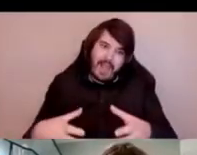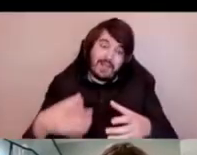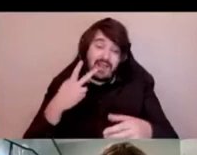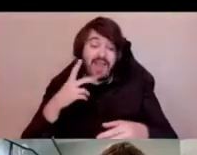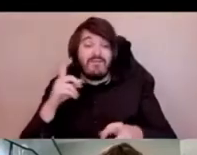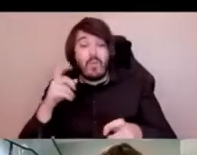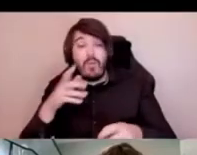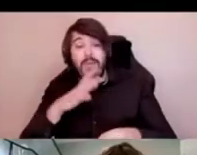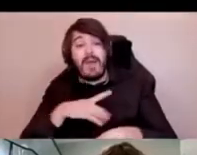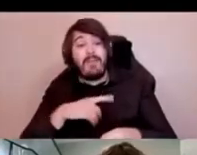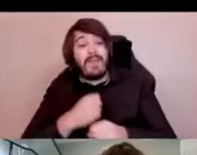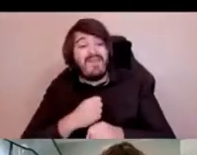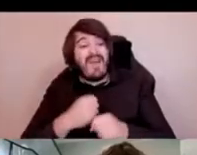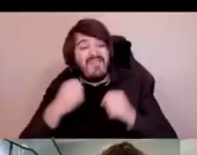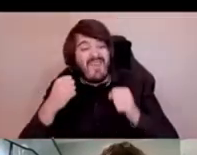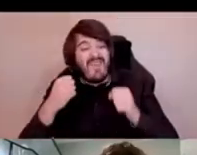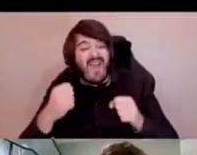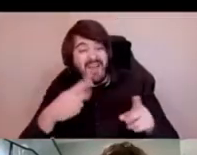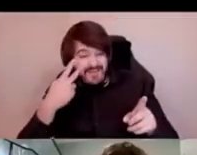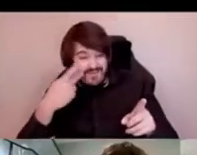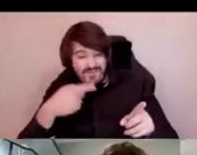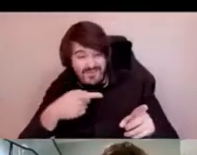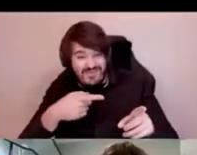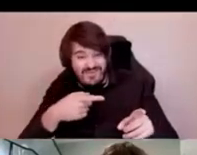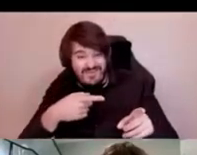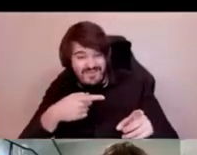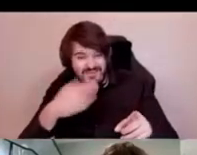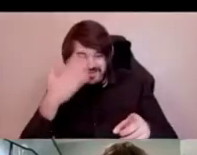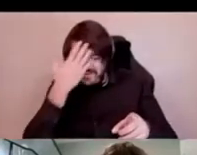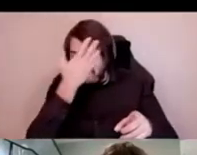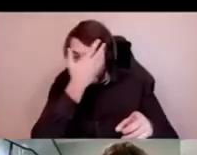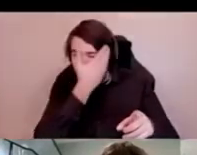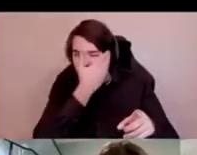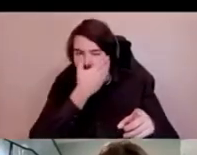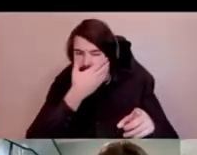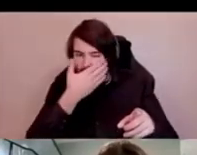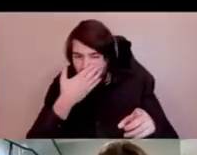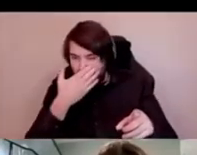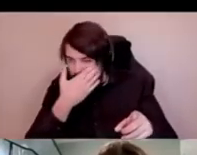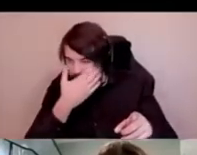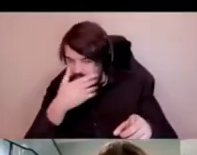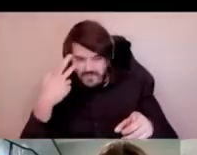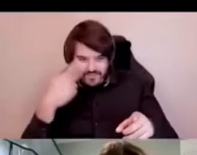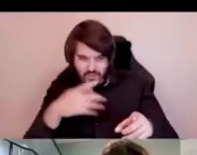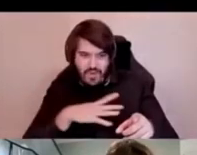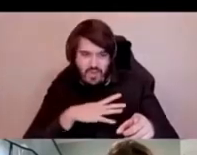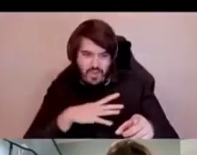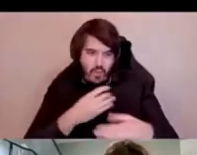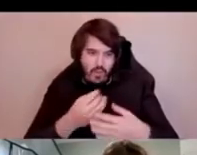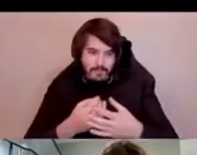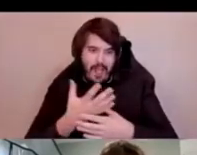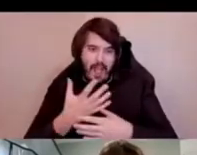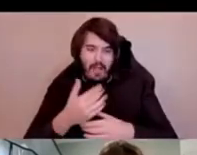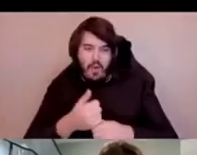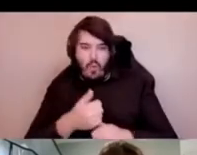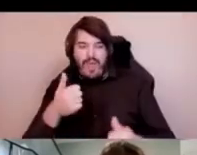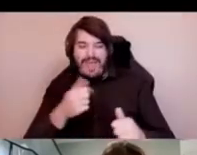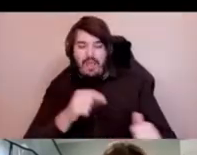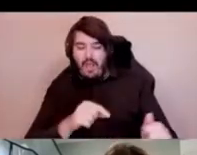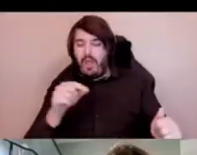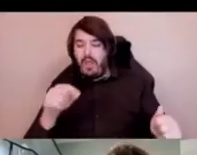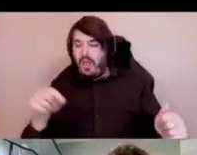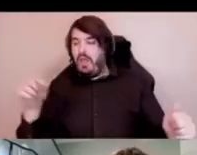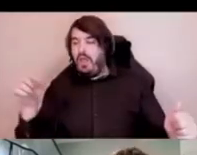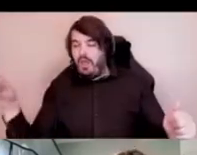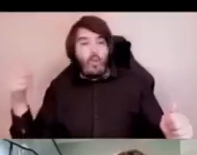dame qui est en train de travailler très fort. On voit qu'il y a des plants espacés,